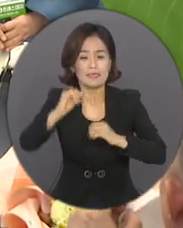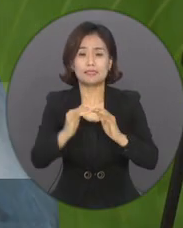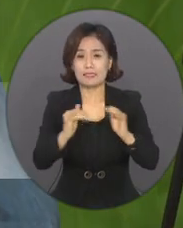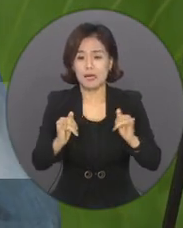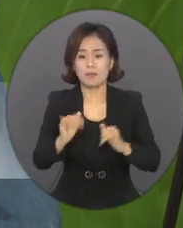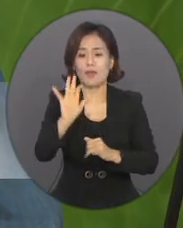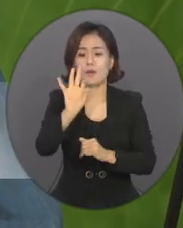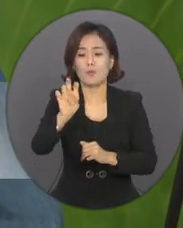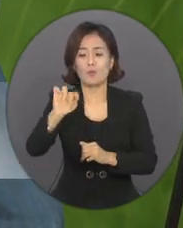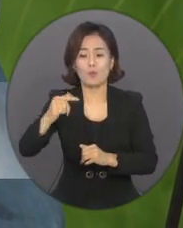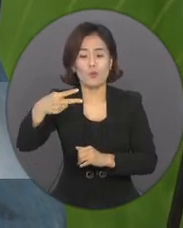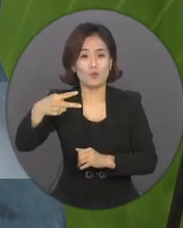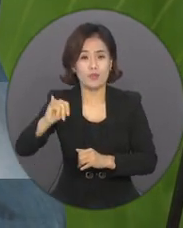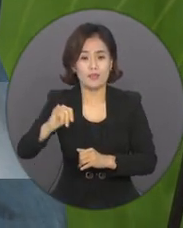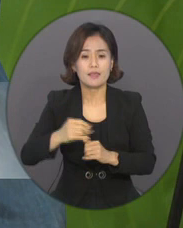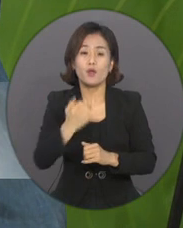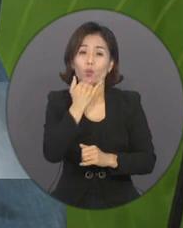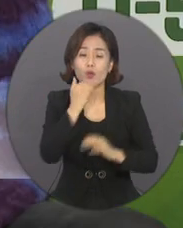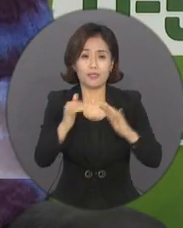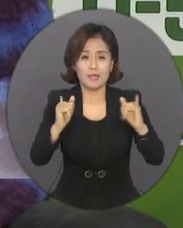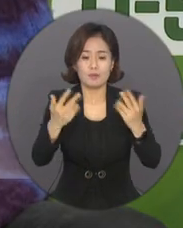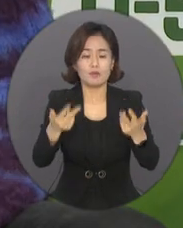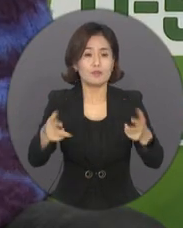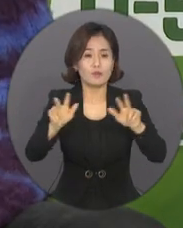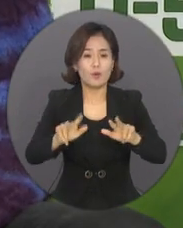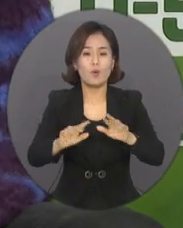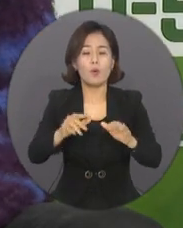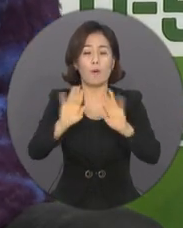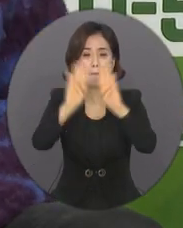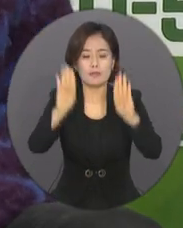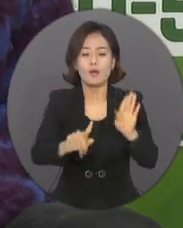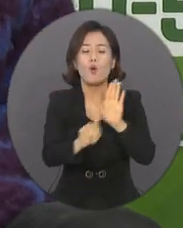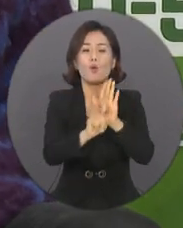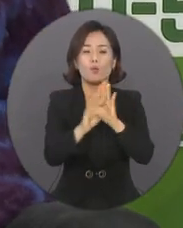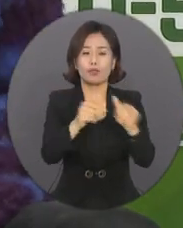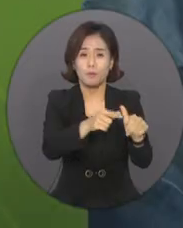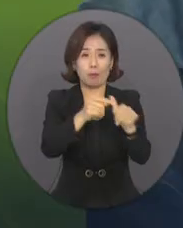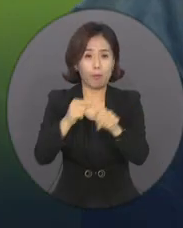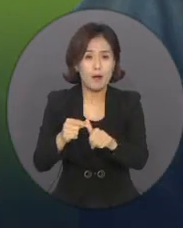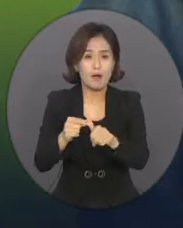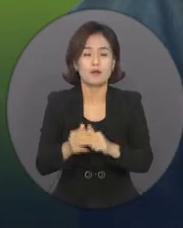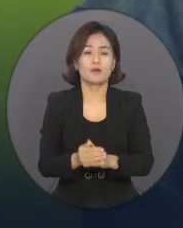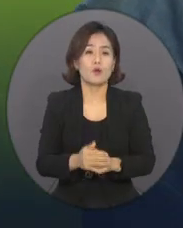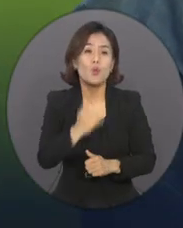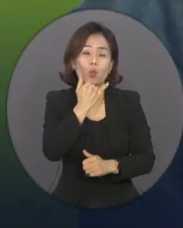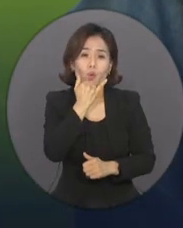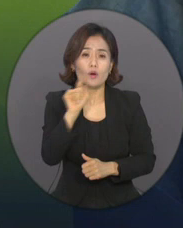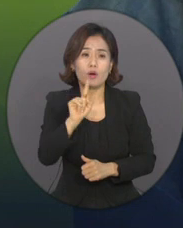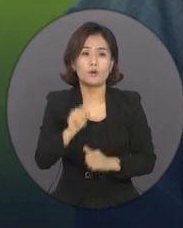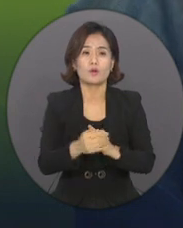알베르토 몬디와 독일의 다니엘 린데만 씨 등이 정원박람회 홍보대사로 위촉됐습니다. 독일은